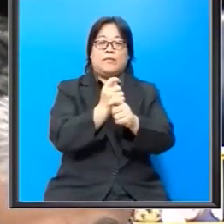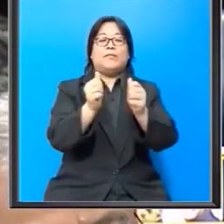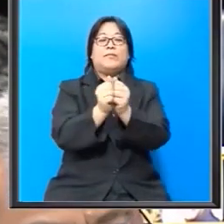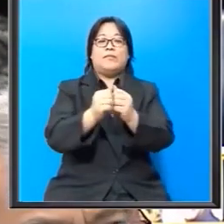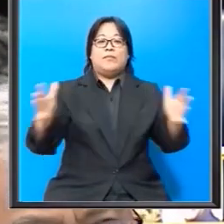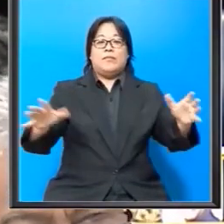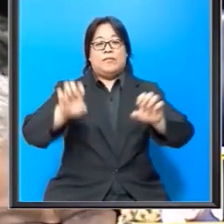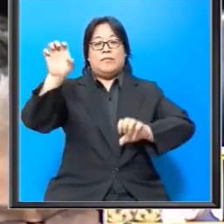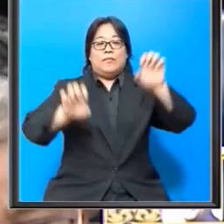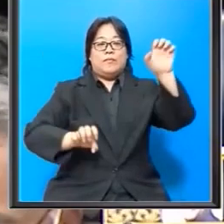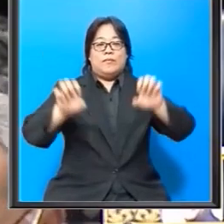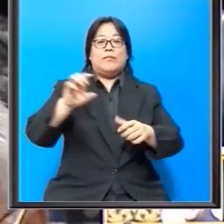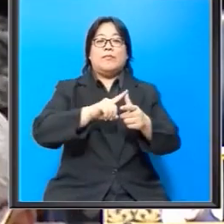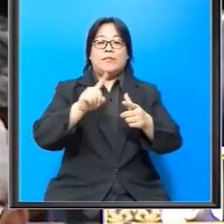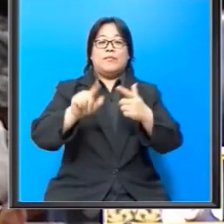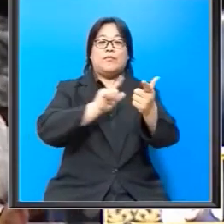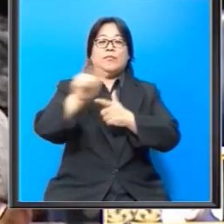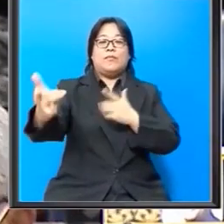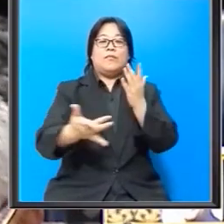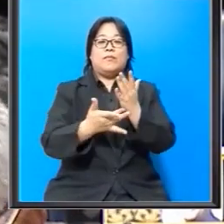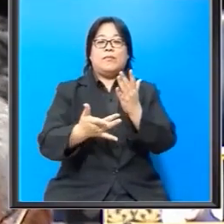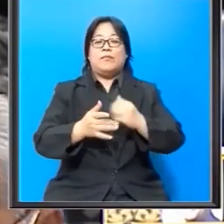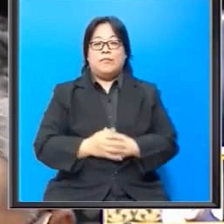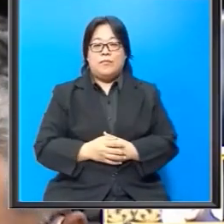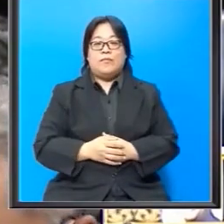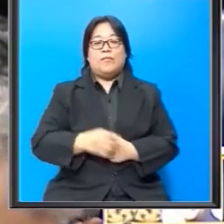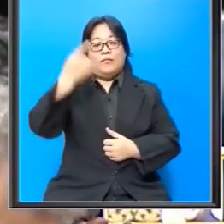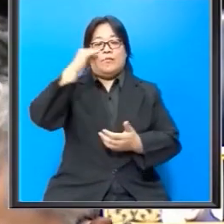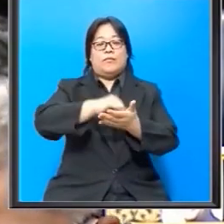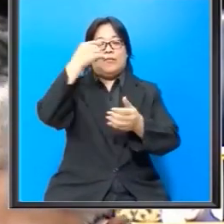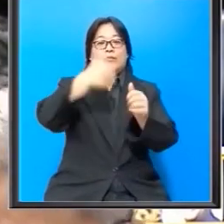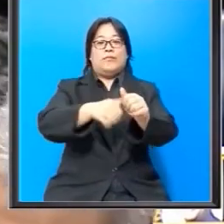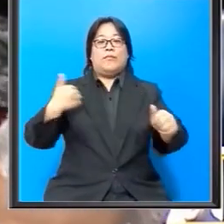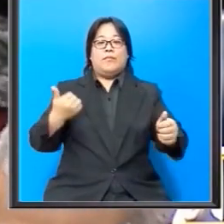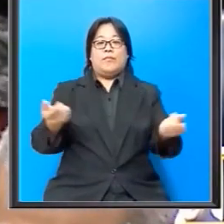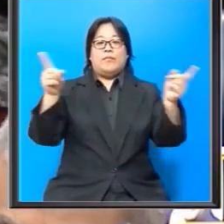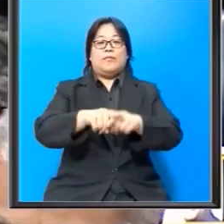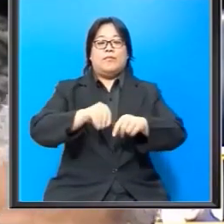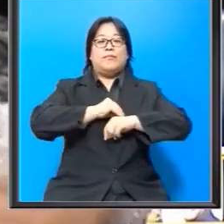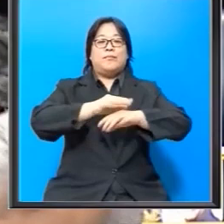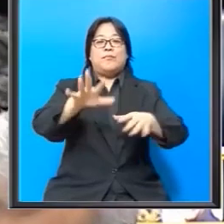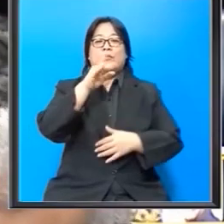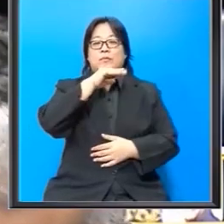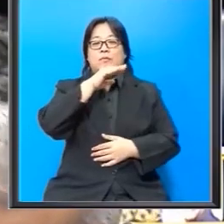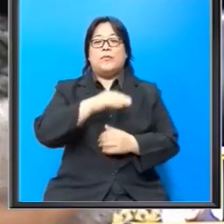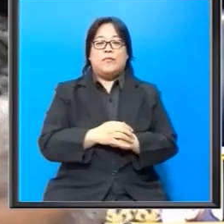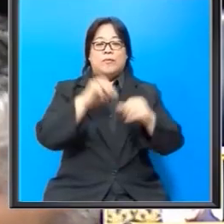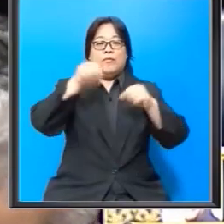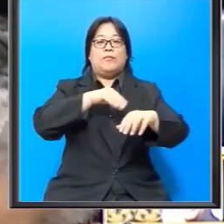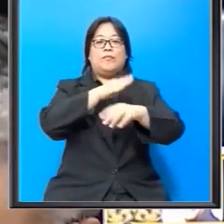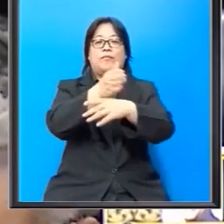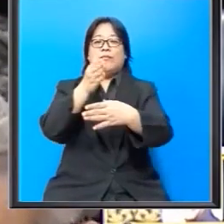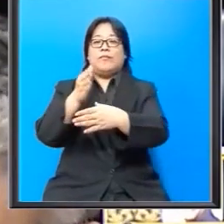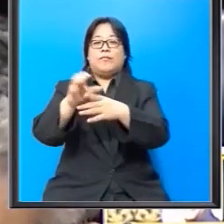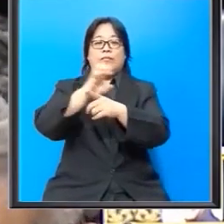sebarang penilaian dan kelulusan techijau ini bagi mengelakkan residen pencemaran yang boleh menjejaskan alam